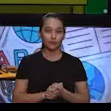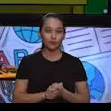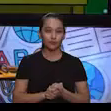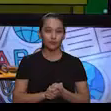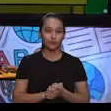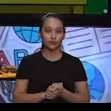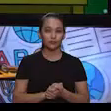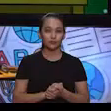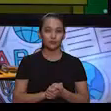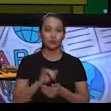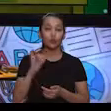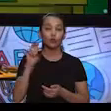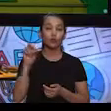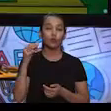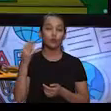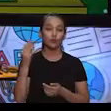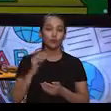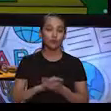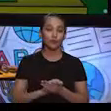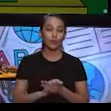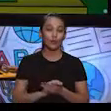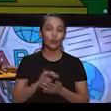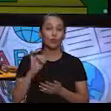bilimimizni mustahkamlab oldik.